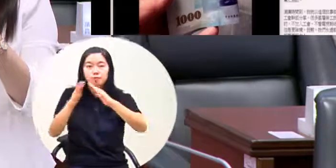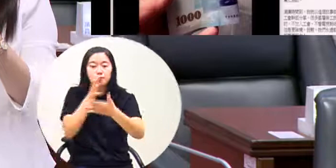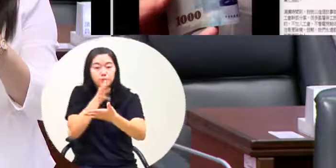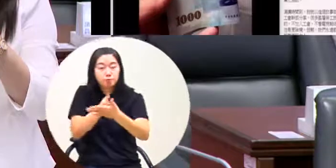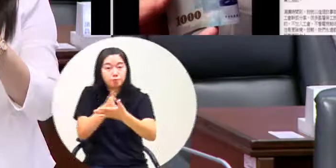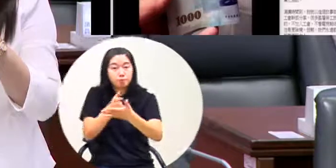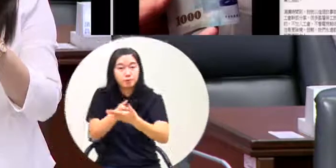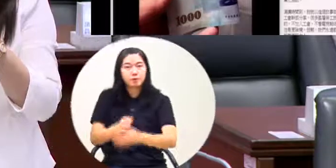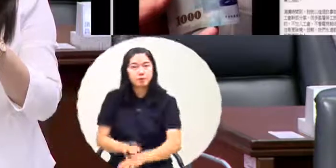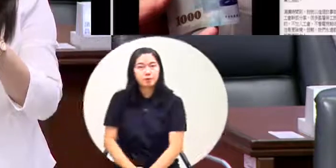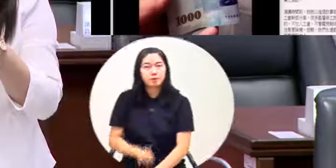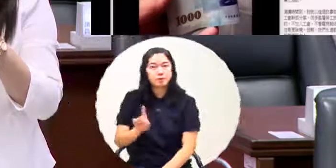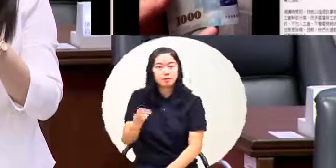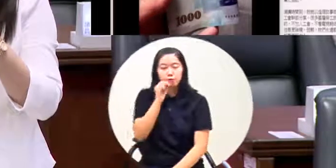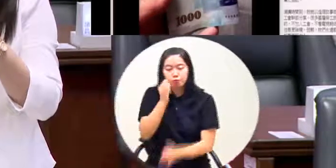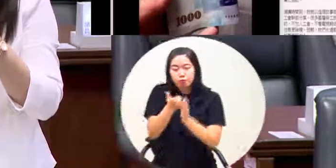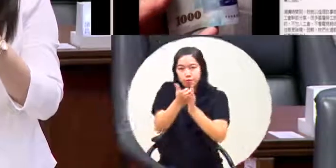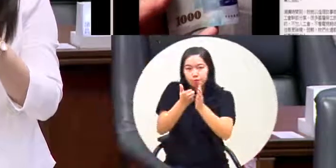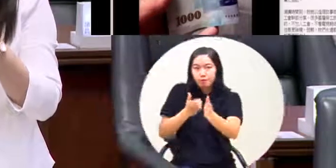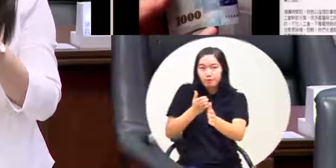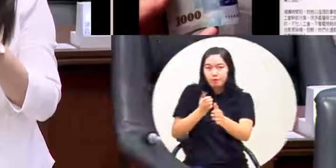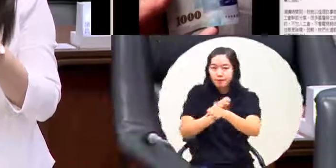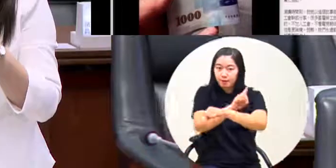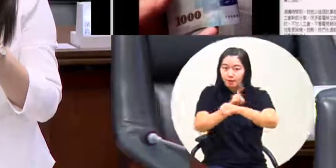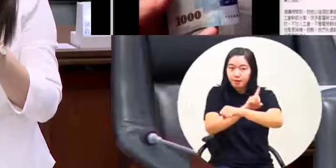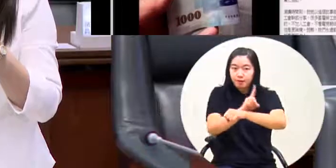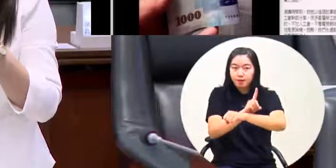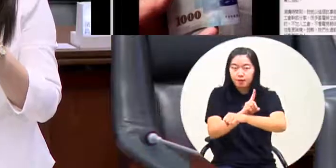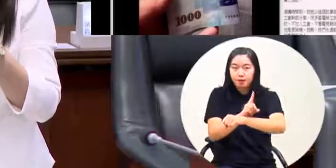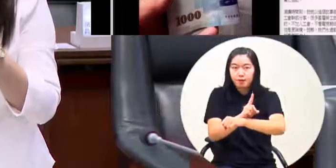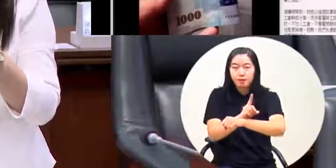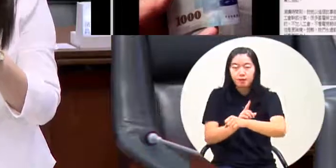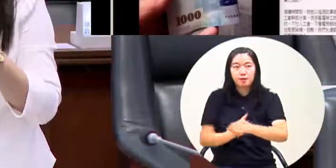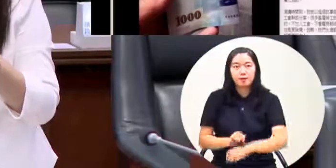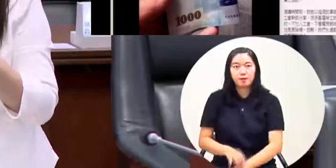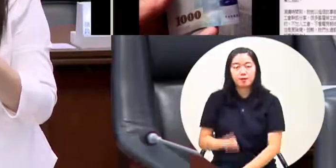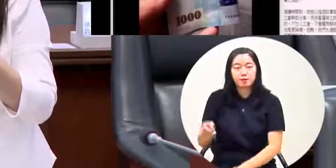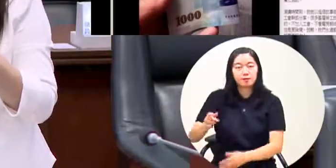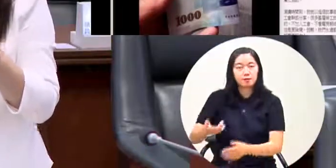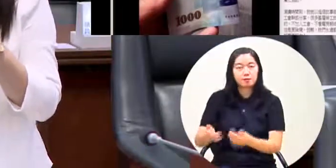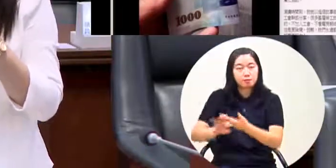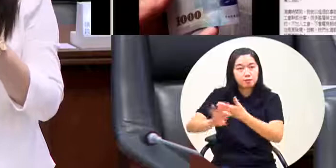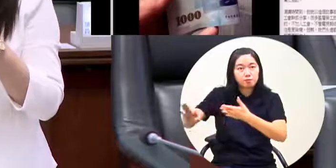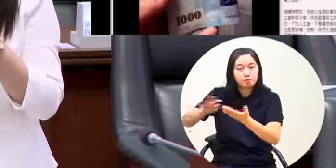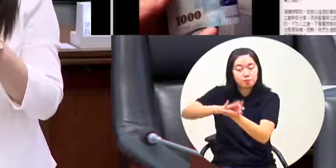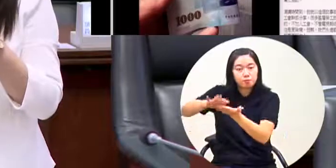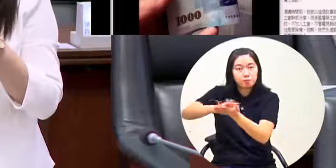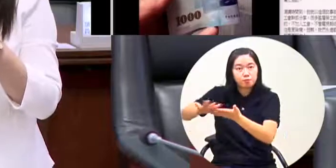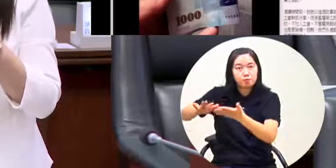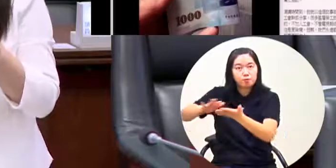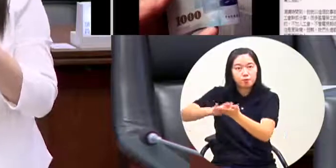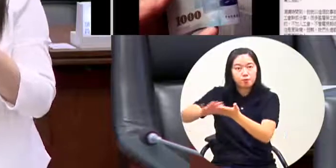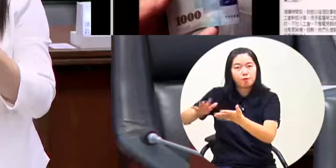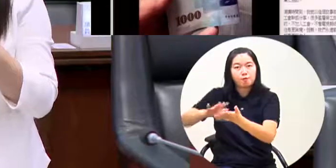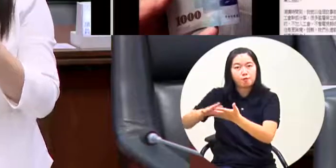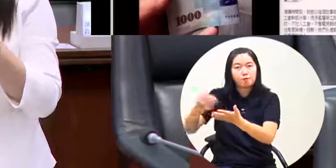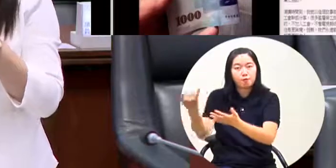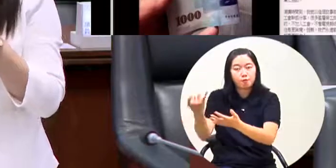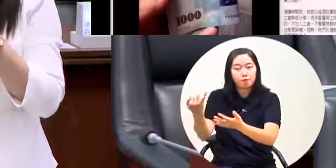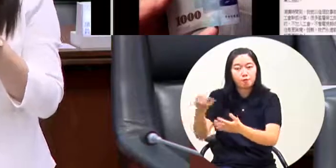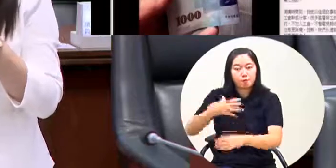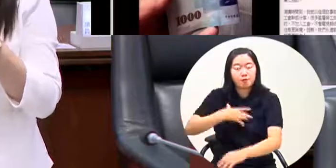提早一个小时到，所以跟之前的一个清洁工阿姨聊天嘛，然后他有诉说一